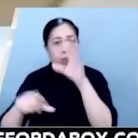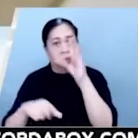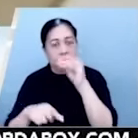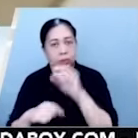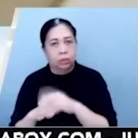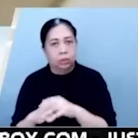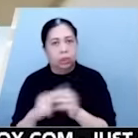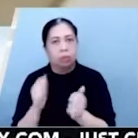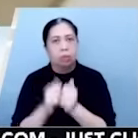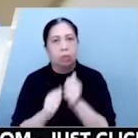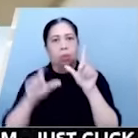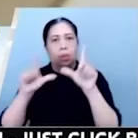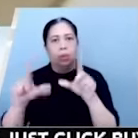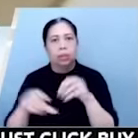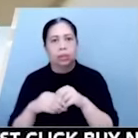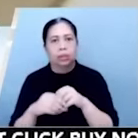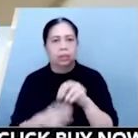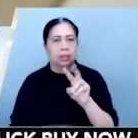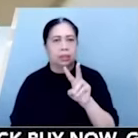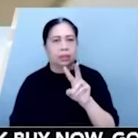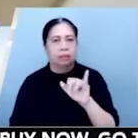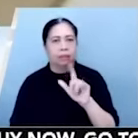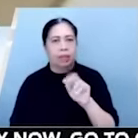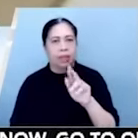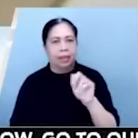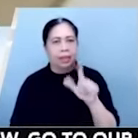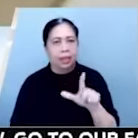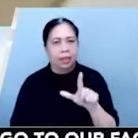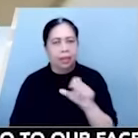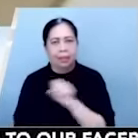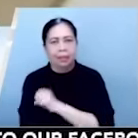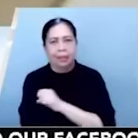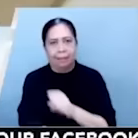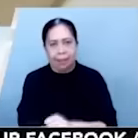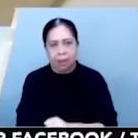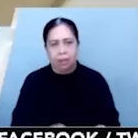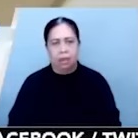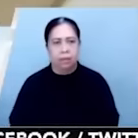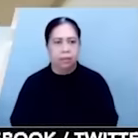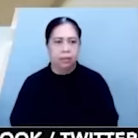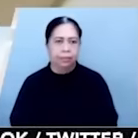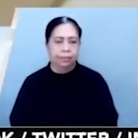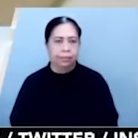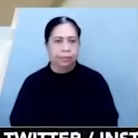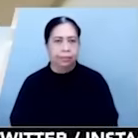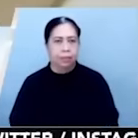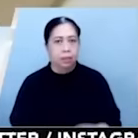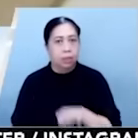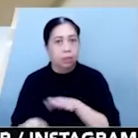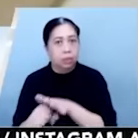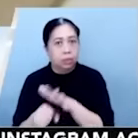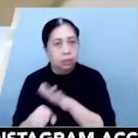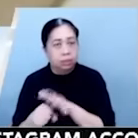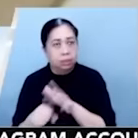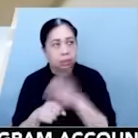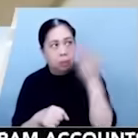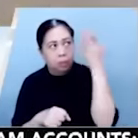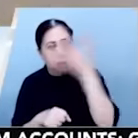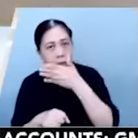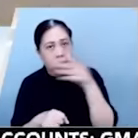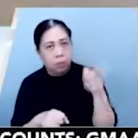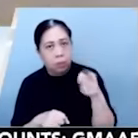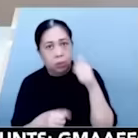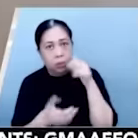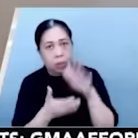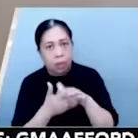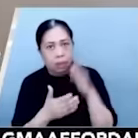sa Villarreal Samar. Bantay sa lakay ang nangyari. Yung panghalay niya, ginagawa niya pag wala doon yung kanyang asawa.